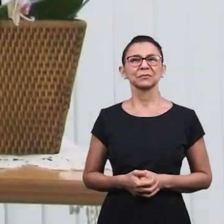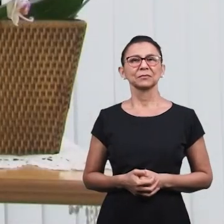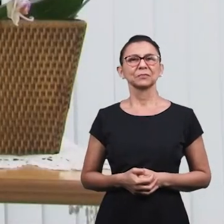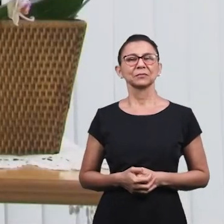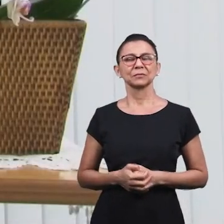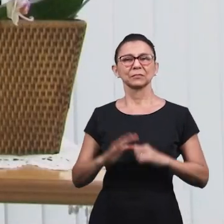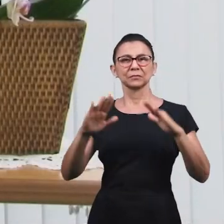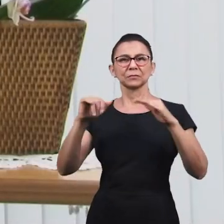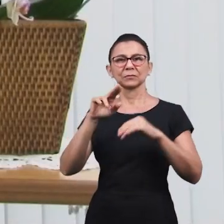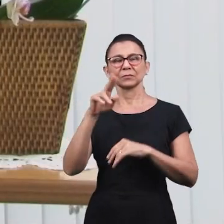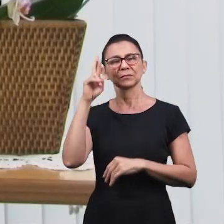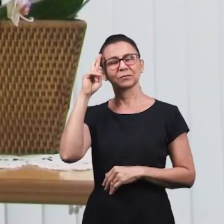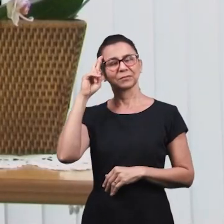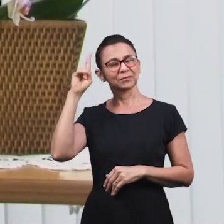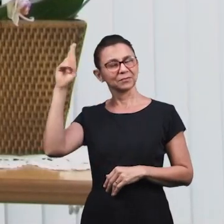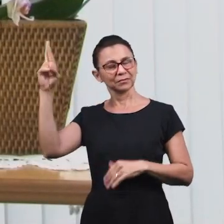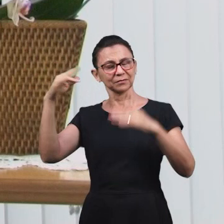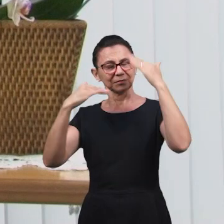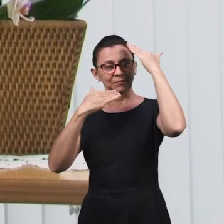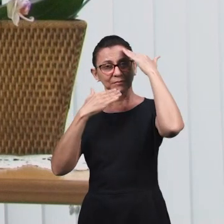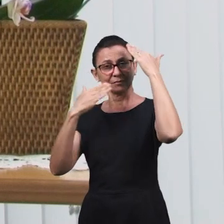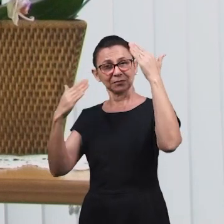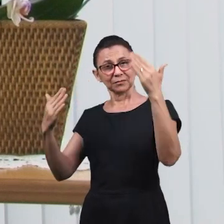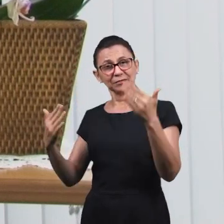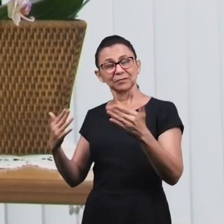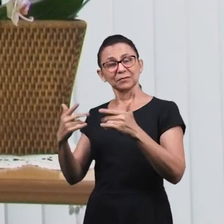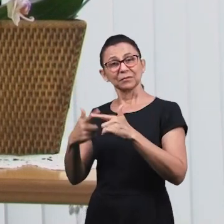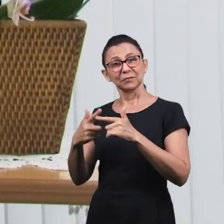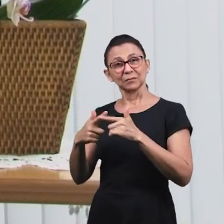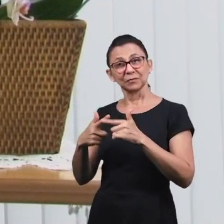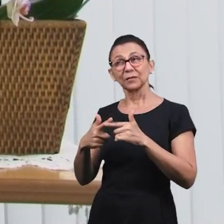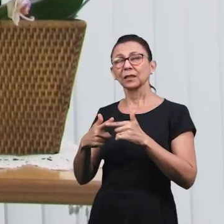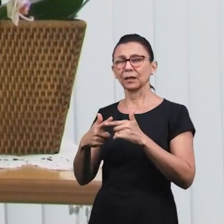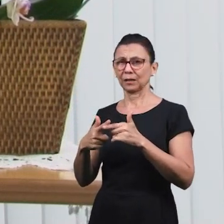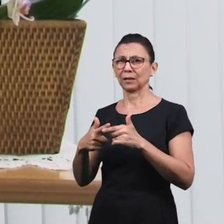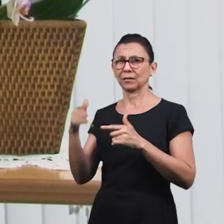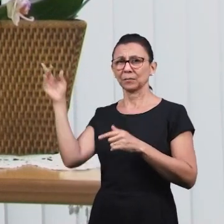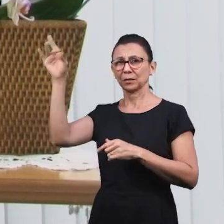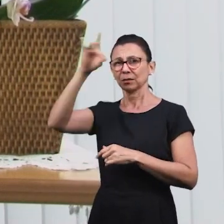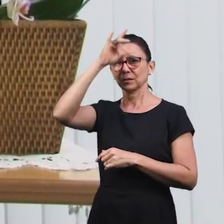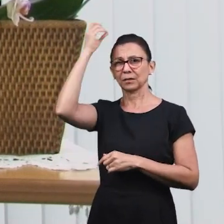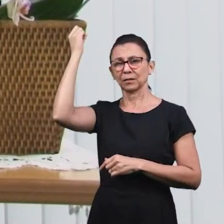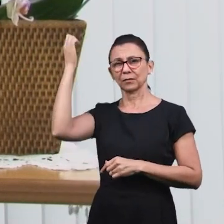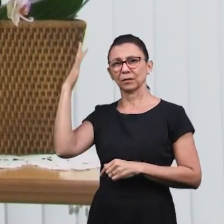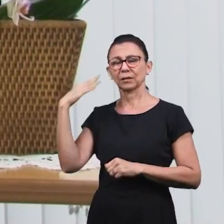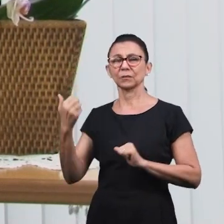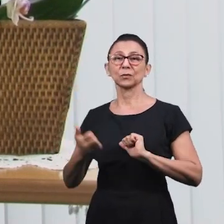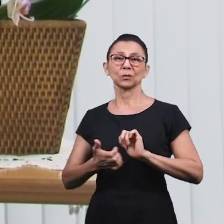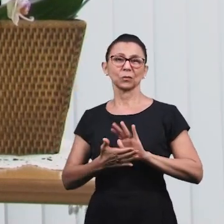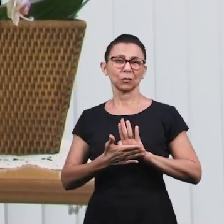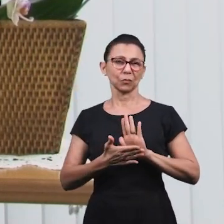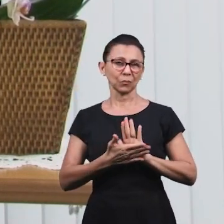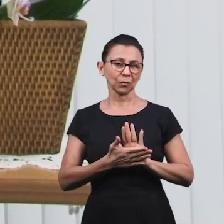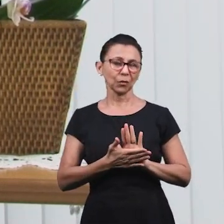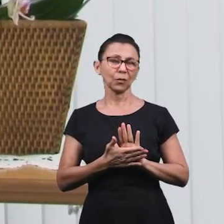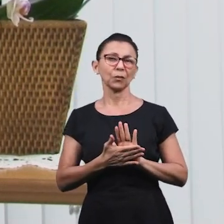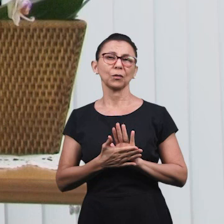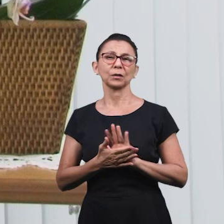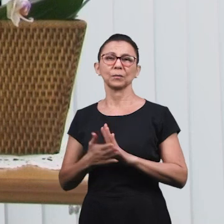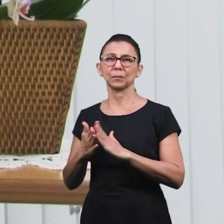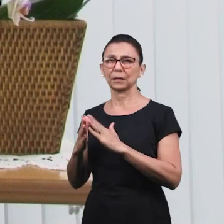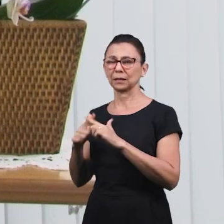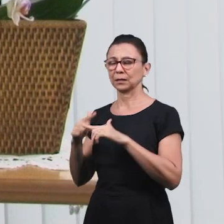Loué soit le nom du Seigneur. Nous glorifions le Seigneur car les louanges que le Saint-Esprit nous révèle